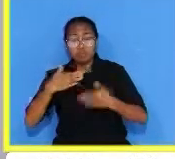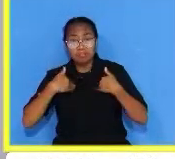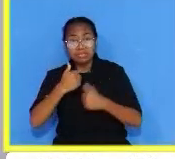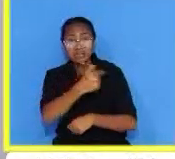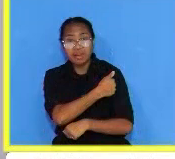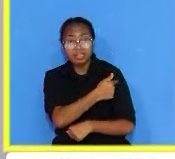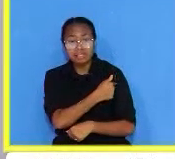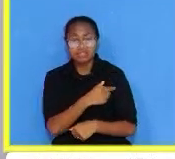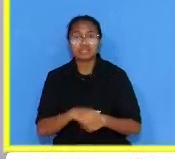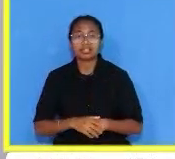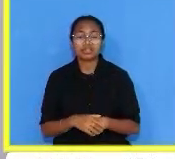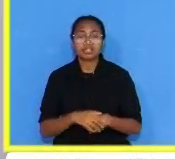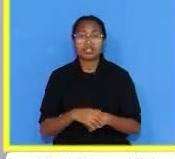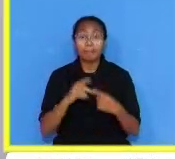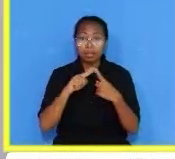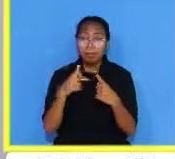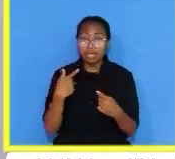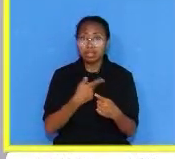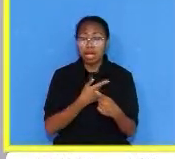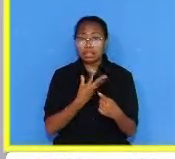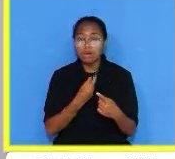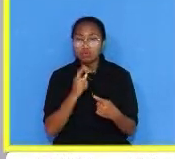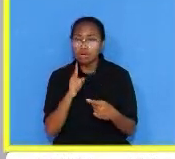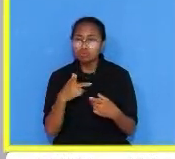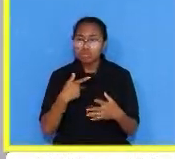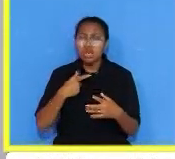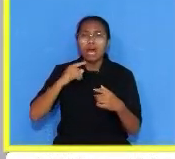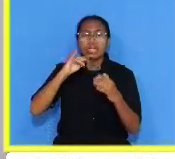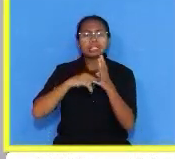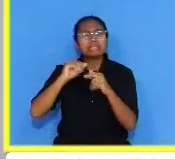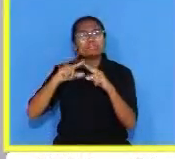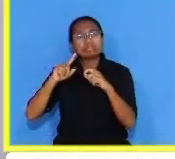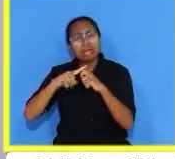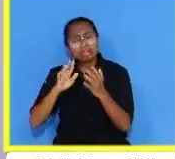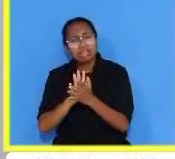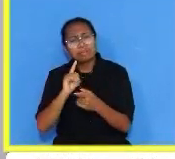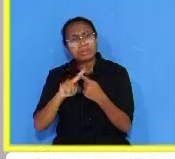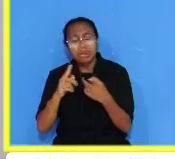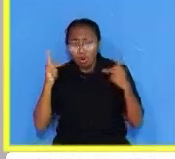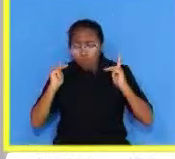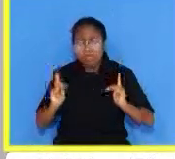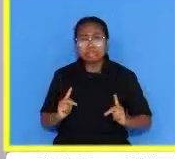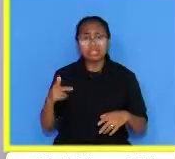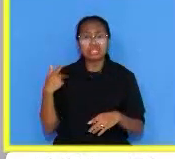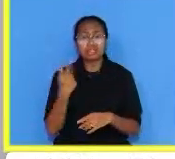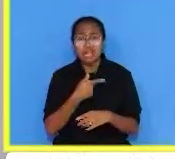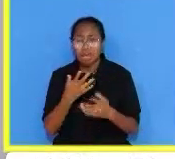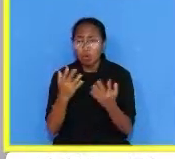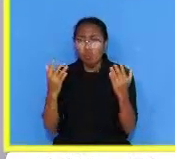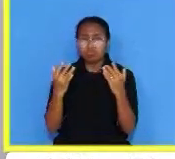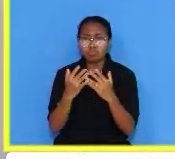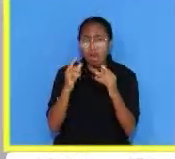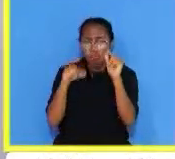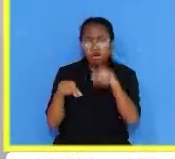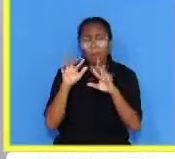kalau ke sana kan kita takutnya kena injak atau bagaimana dengan kondisi kita begitu, dengan kerumunan.